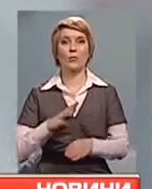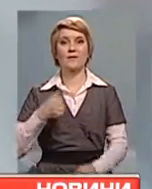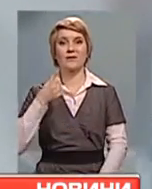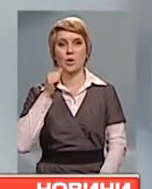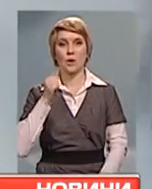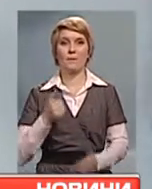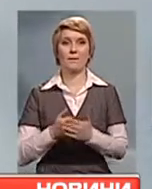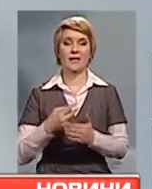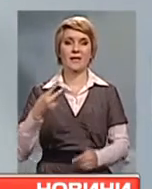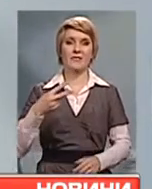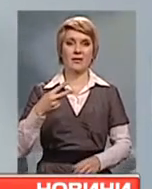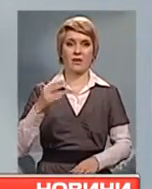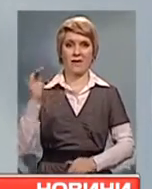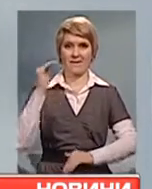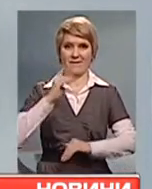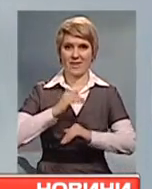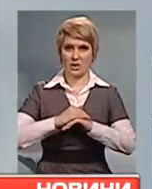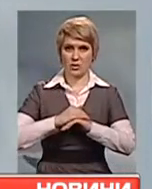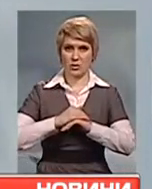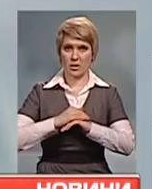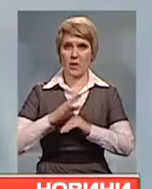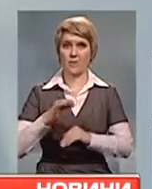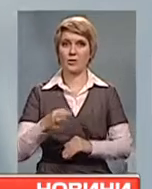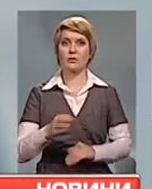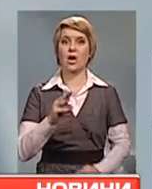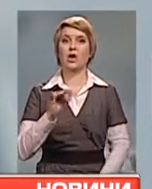близько 18 години вечора, по населеному пункту